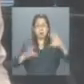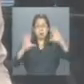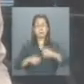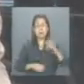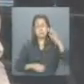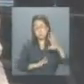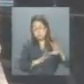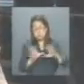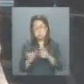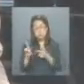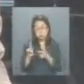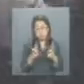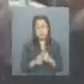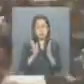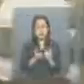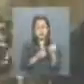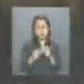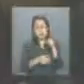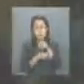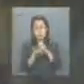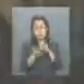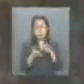วนรถของผู้สังเกตการค่ะ